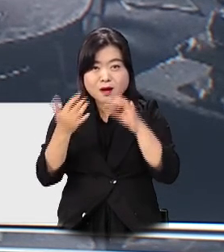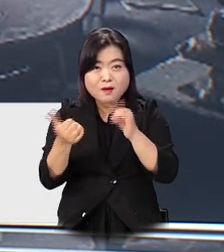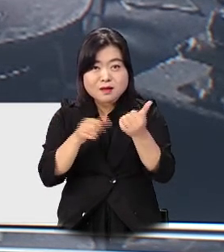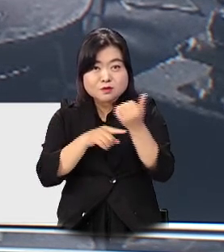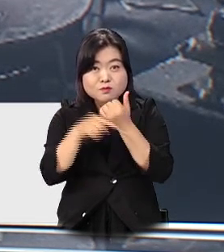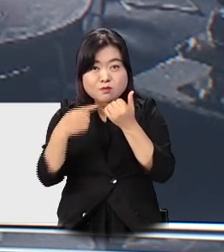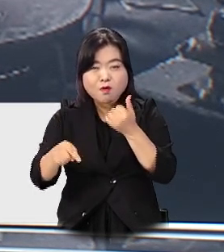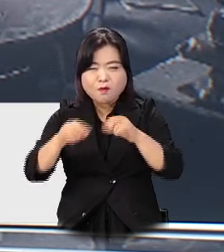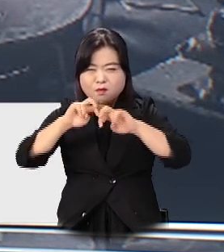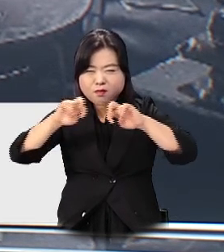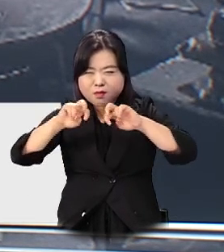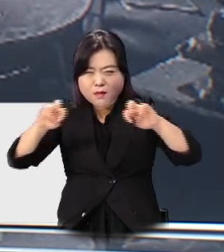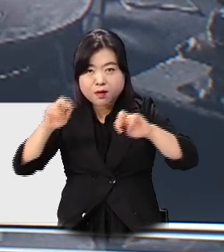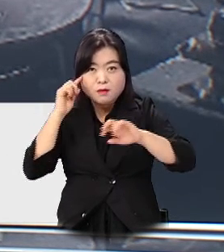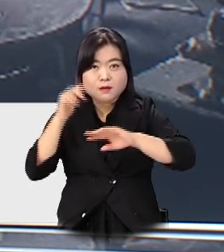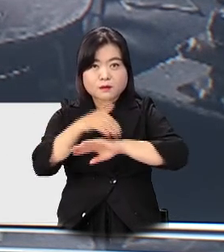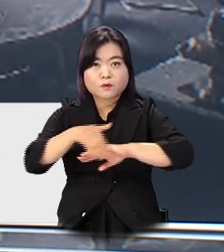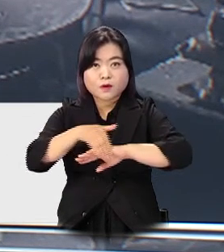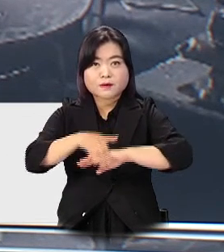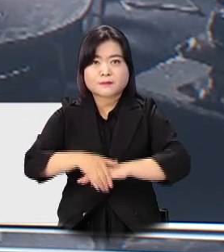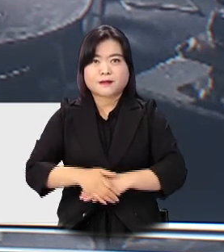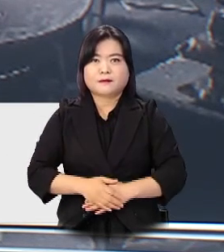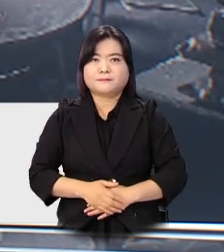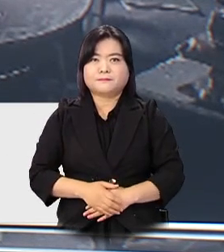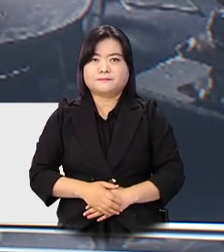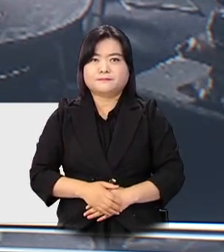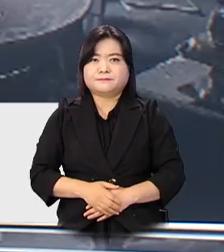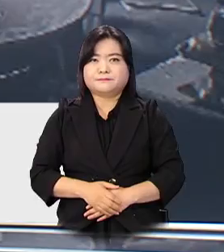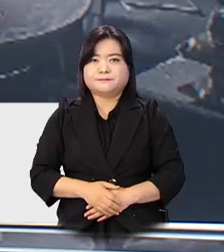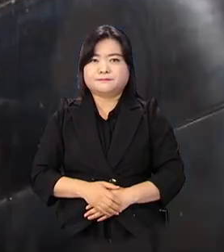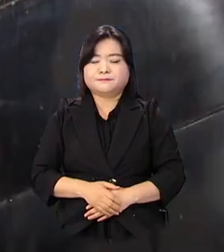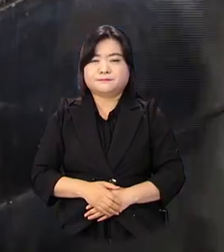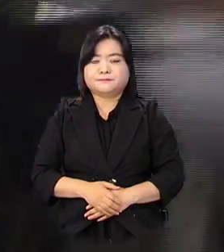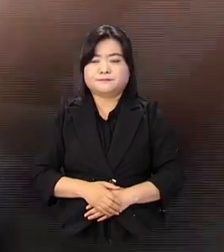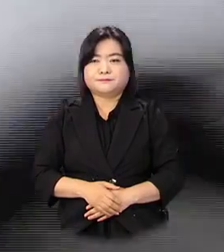원인을 밝힐 예정입니다. 한현호 기자의 보도입니다.